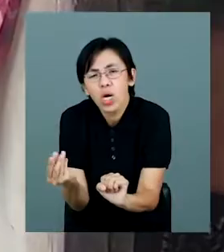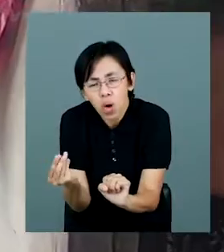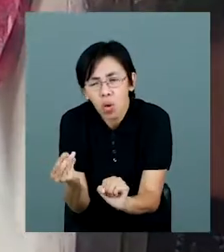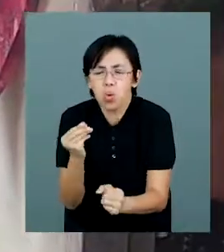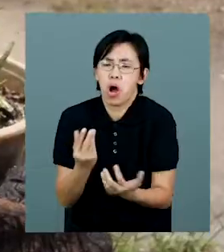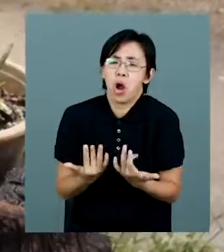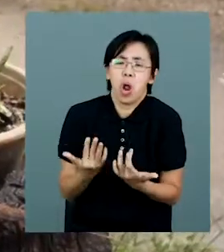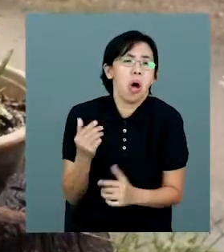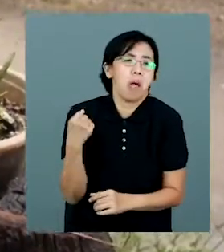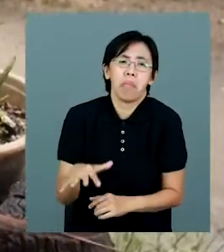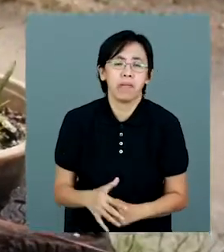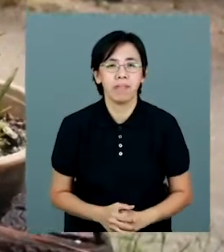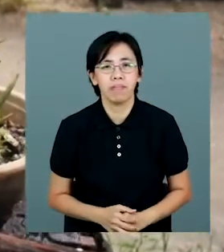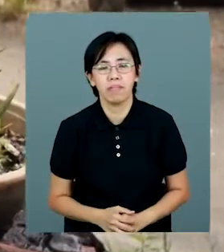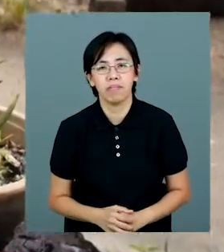ใช่ครับผม